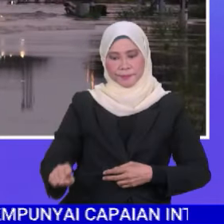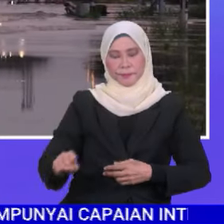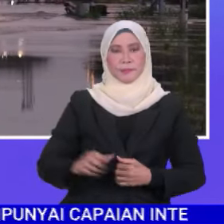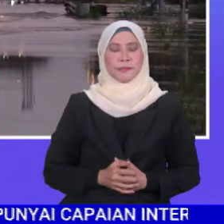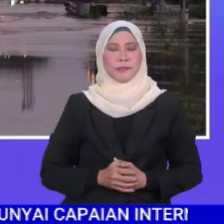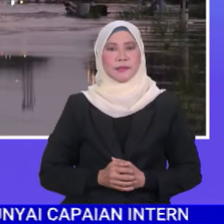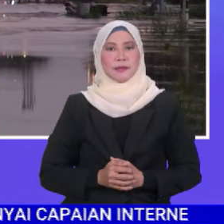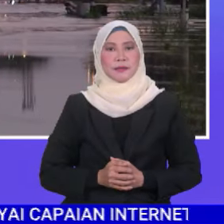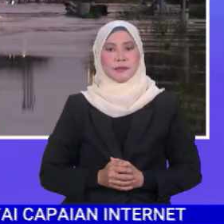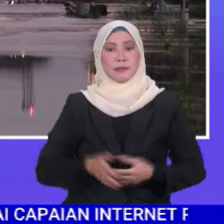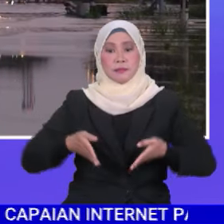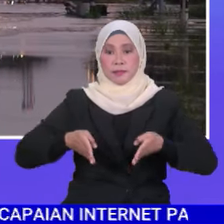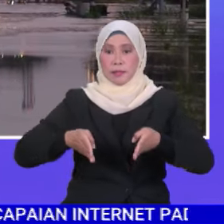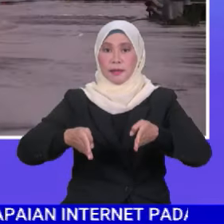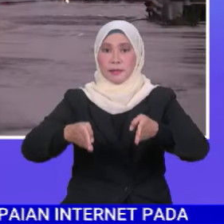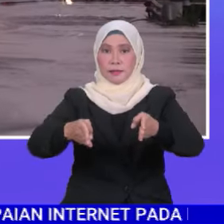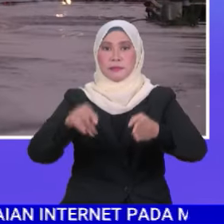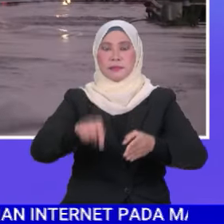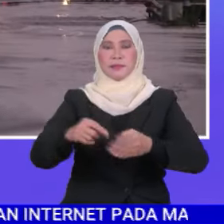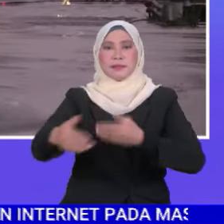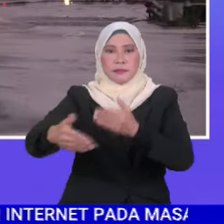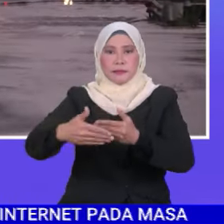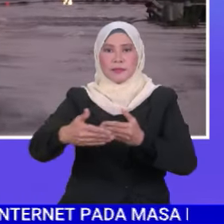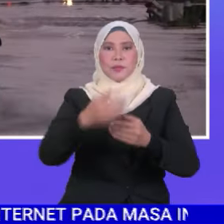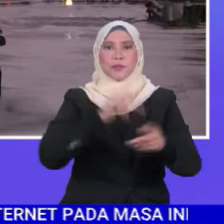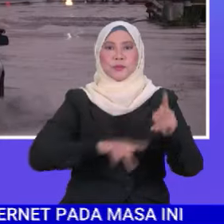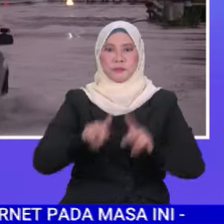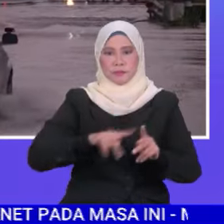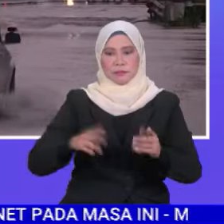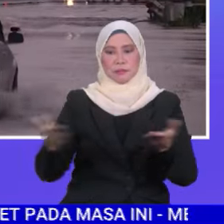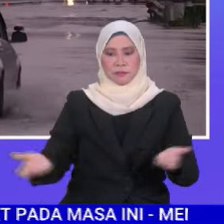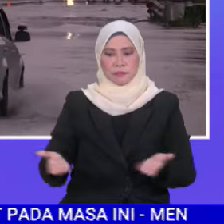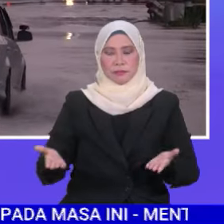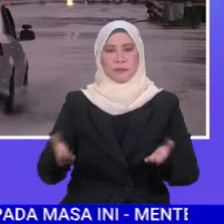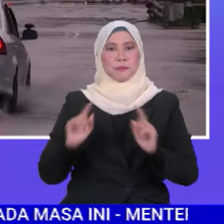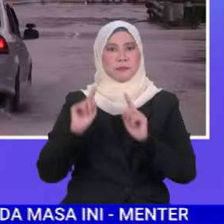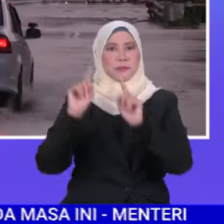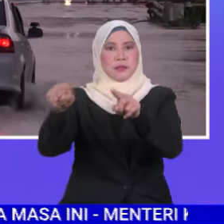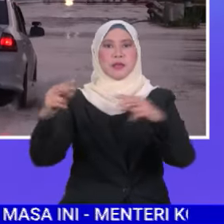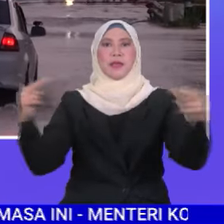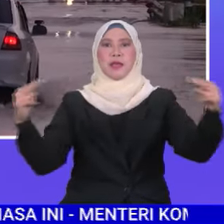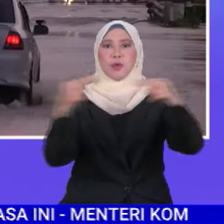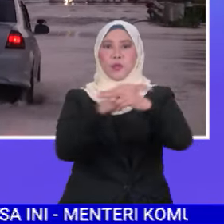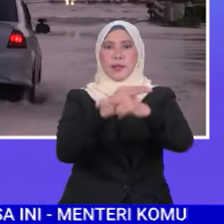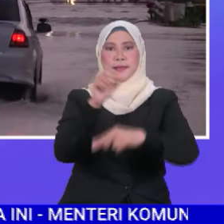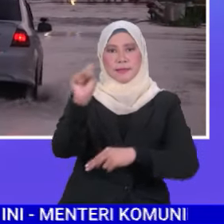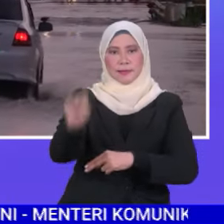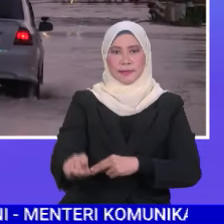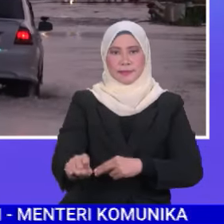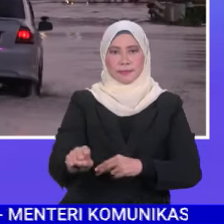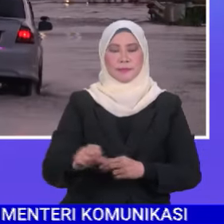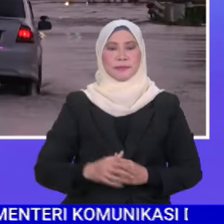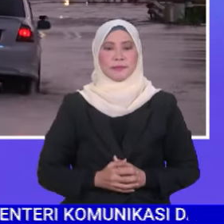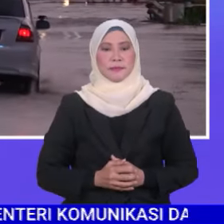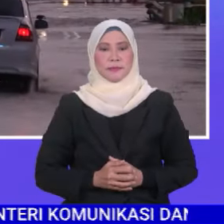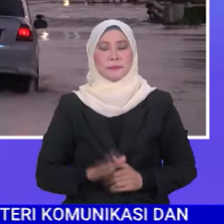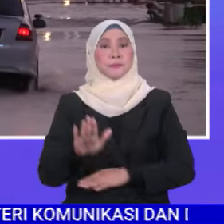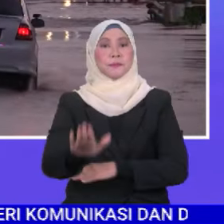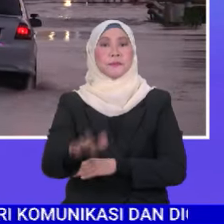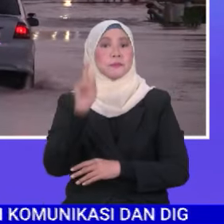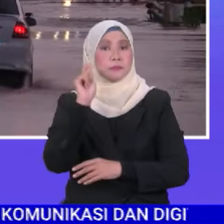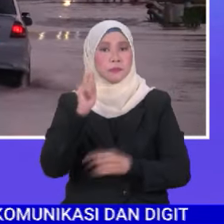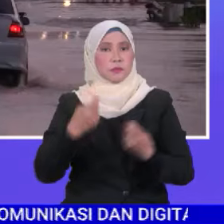dan laluan ini merupakan lahan terdekat bagi penduduk di pari yakni untuk ke laburaya utara selatan dan pada